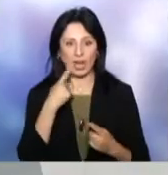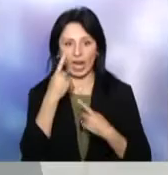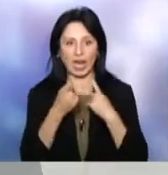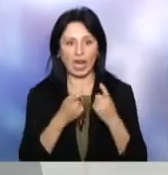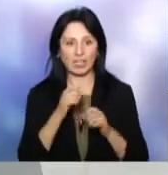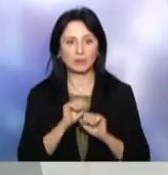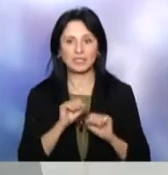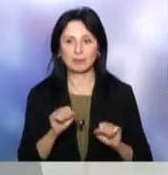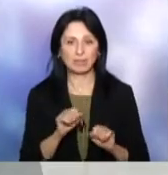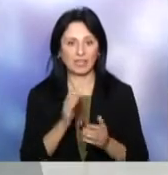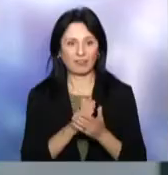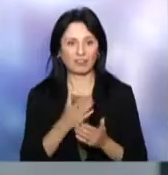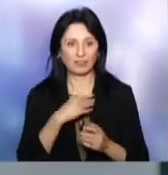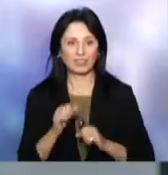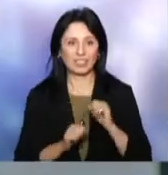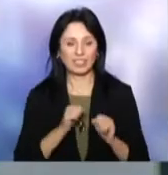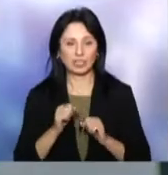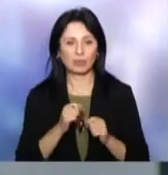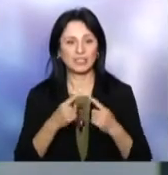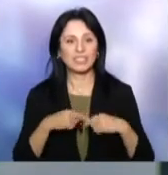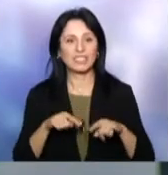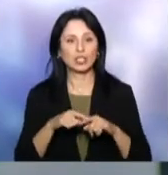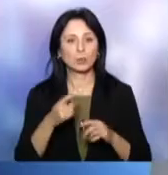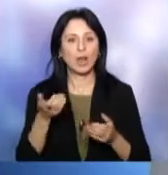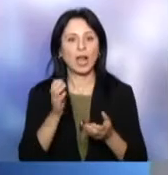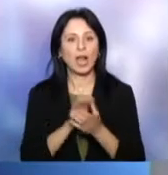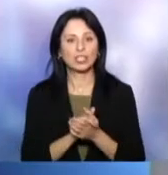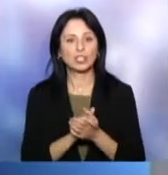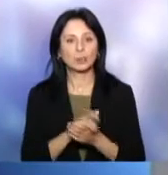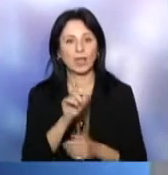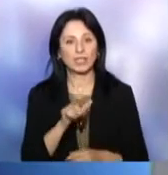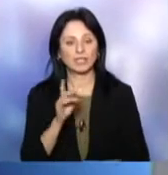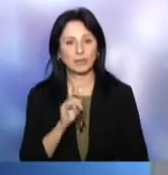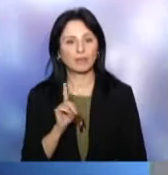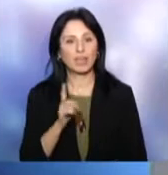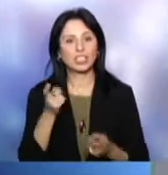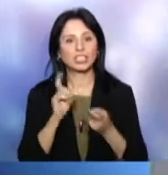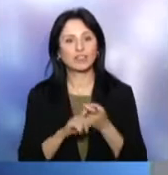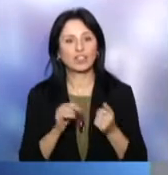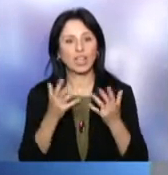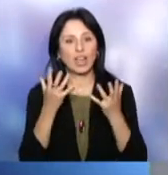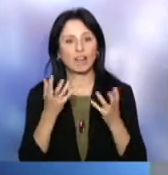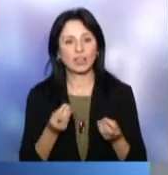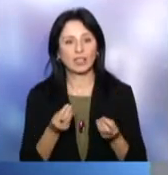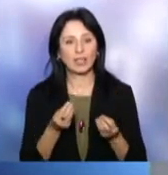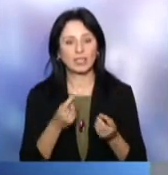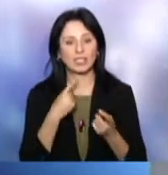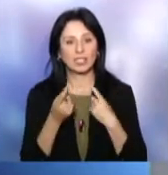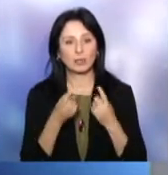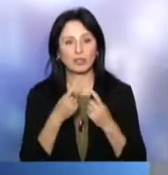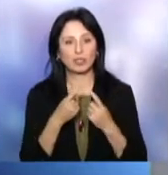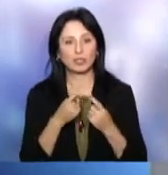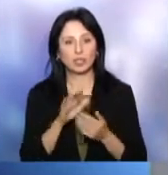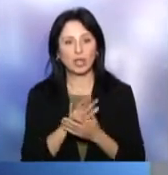გადაცემის გმირით. ყოველ შემთხვევაში ჩვენ ვცდილობთ, რომ საზოგადოებამ გაიცნოს ეს ადამიანები. რაც შეეხება დღევანდელ ჩვენ საუბარს,